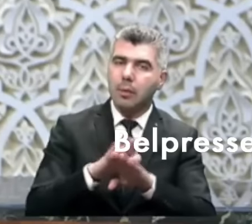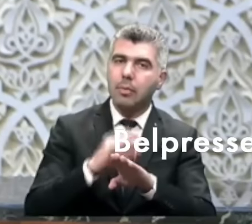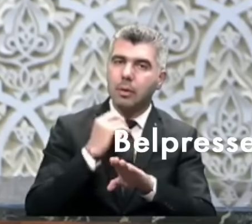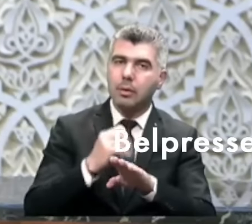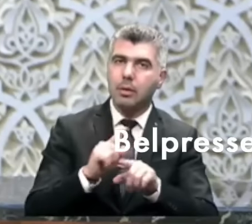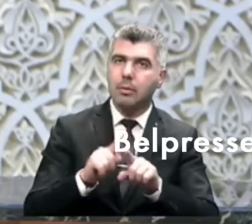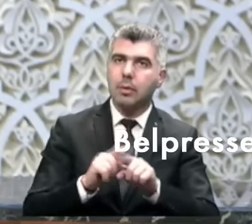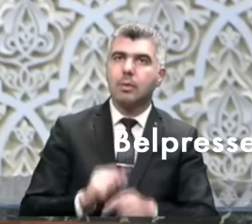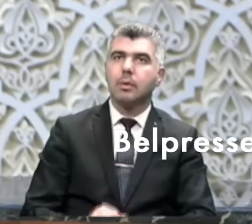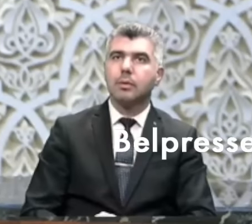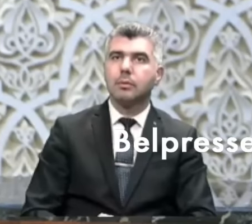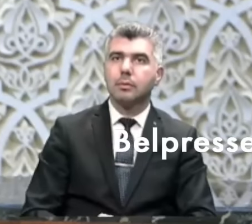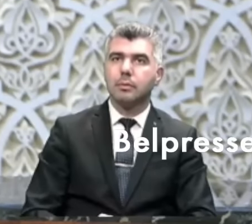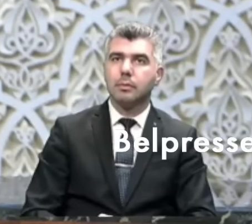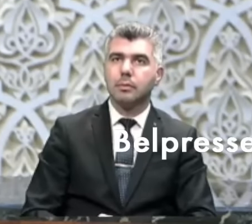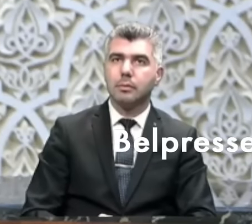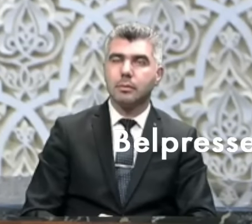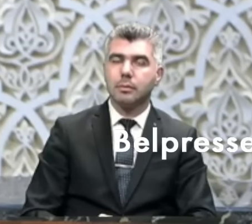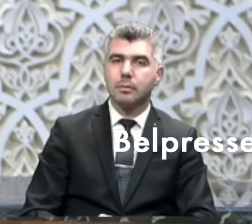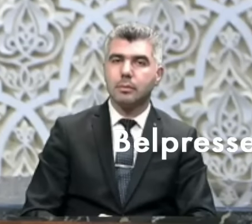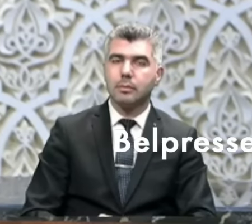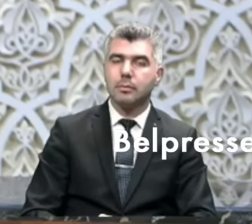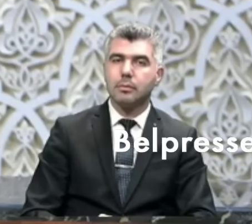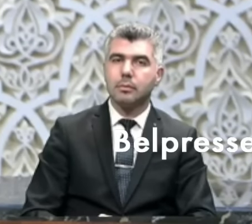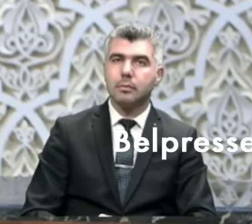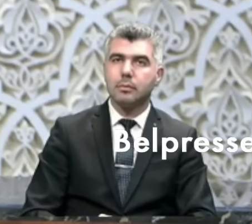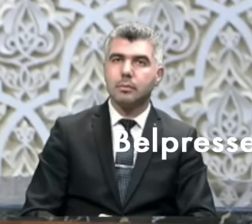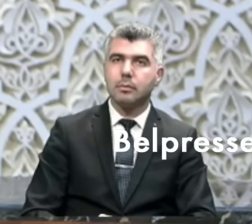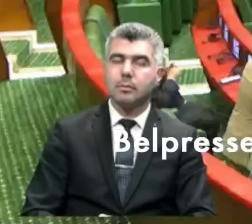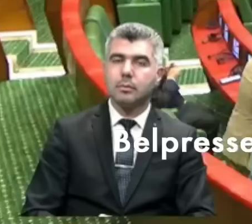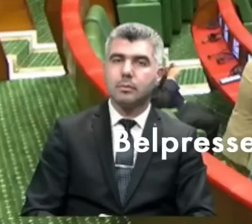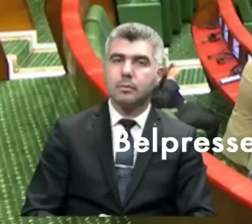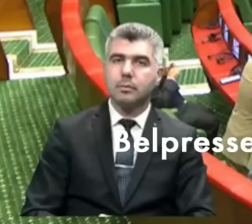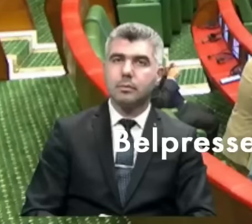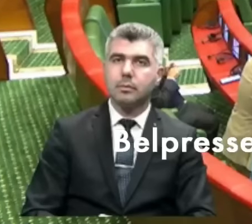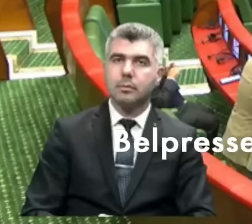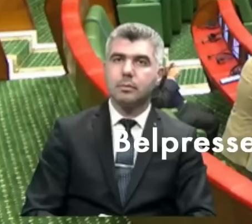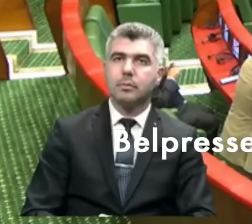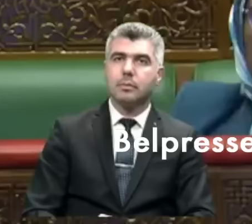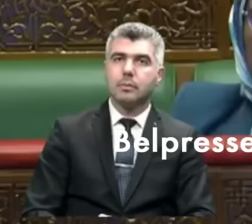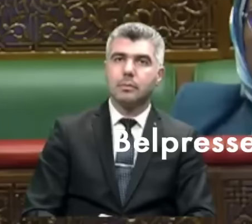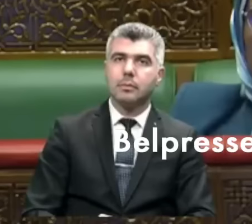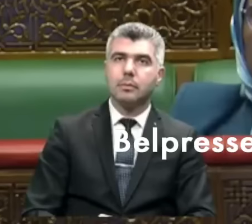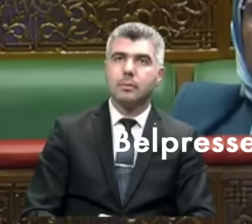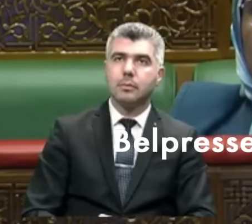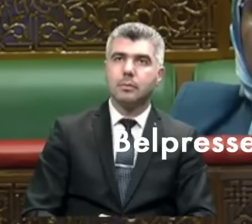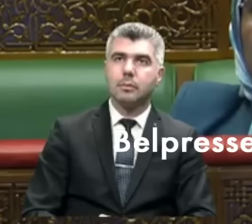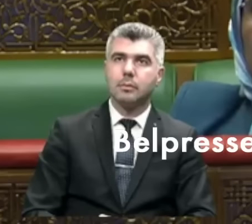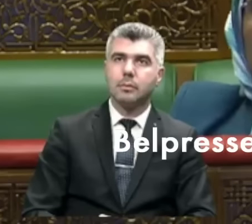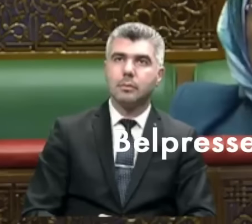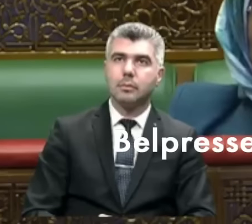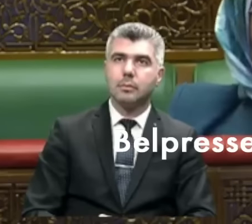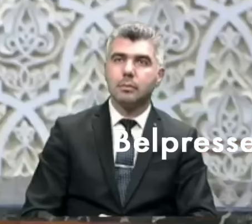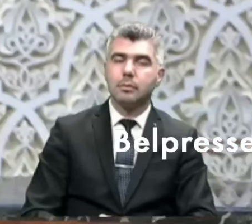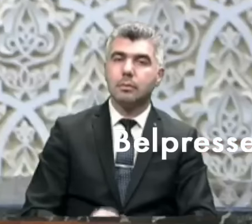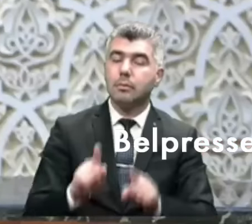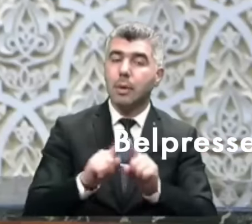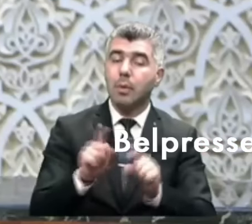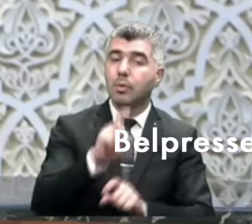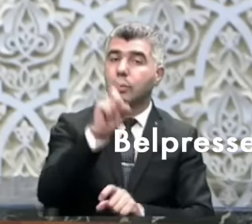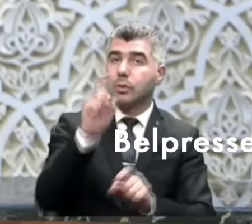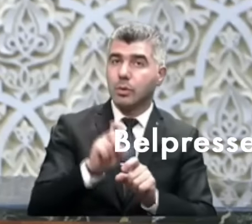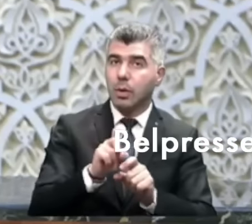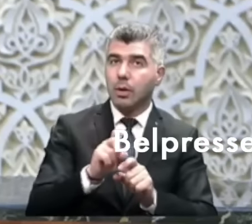عن الاستاذه خذته السي الحسن تفضل تفضل لا لا غير التساؤل اللي